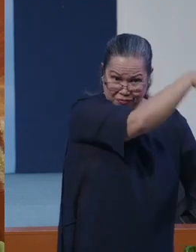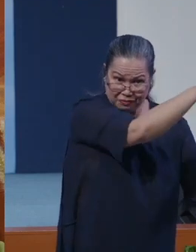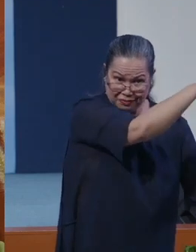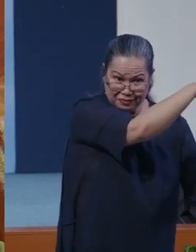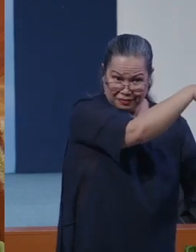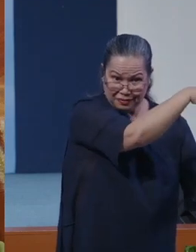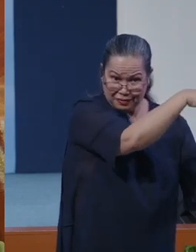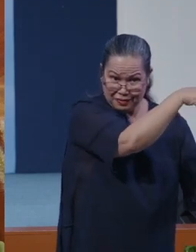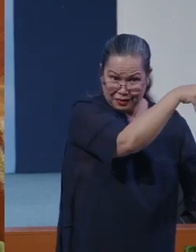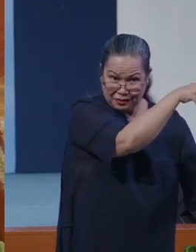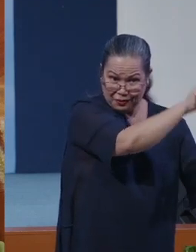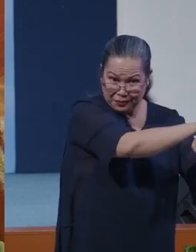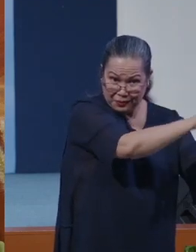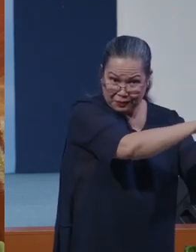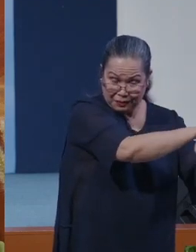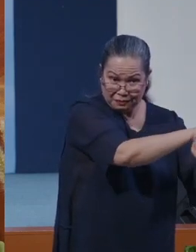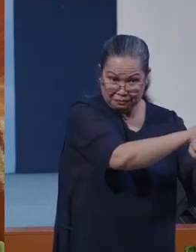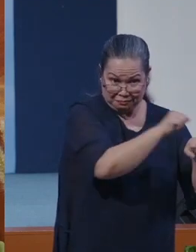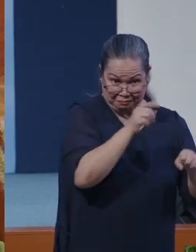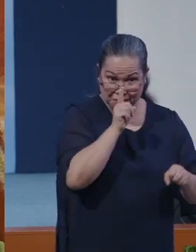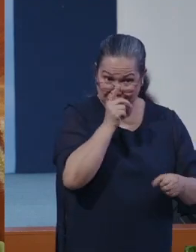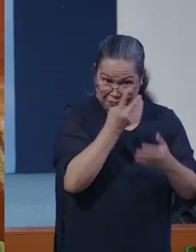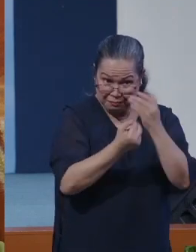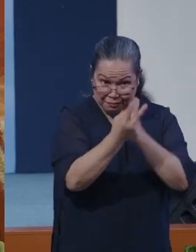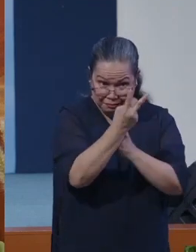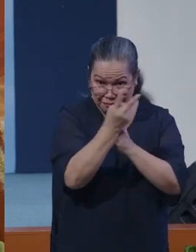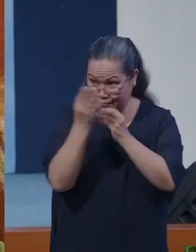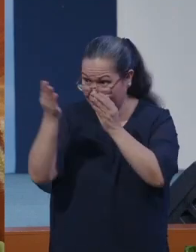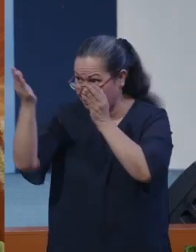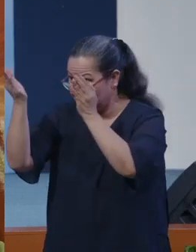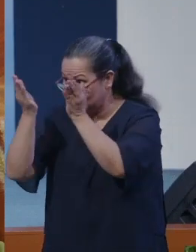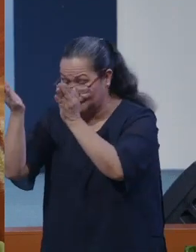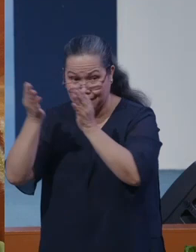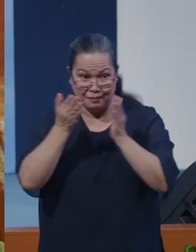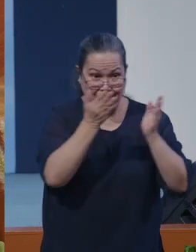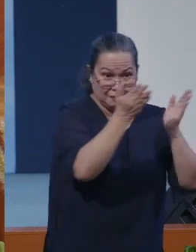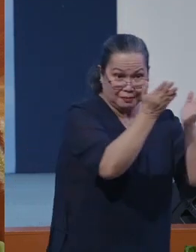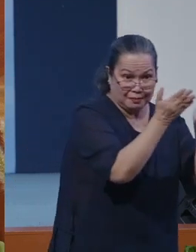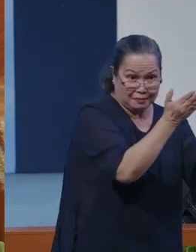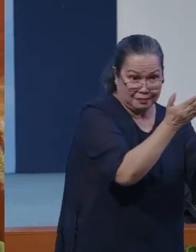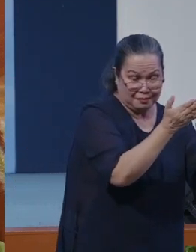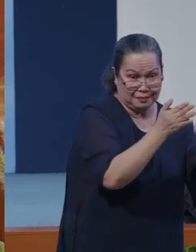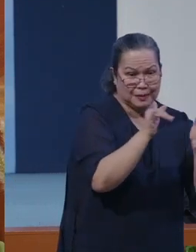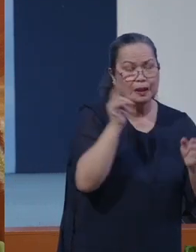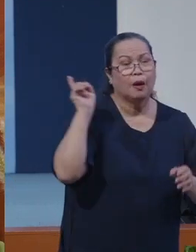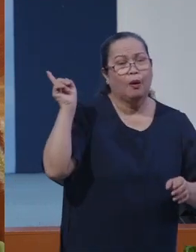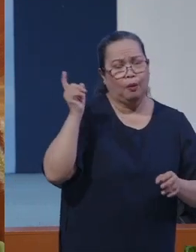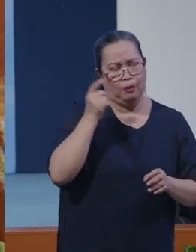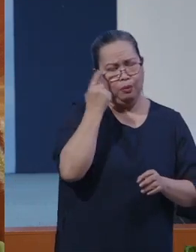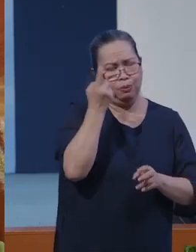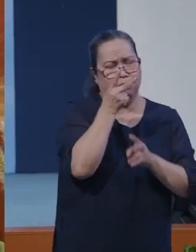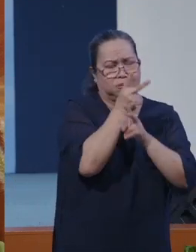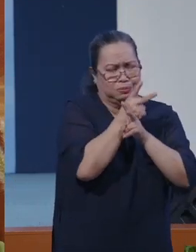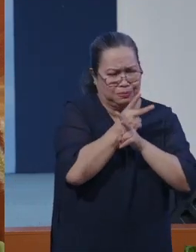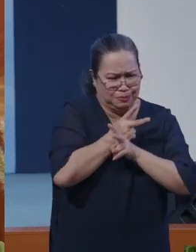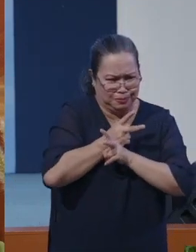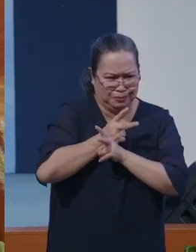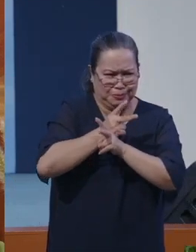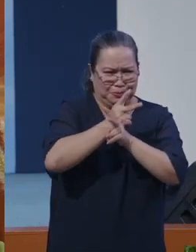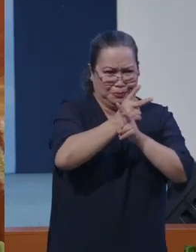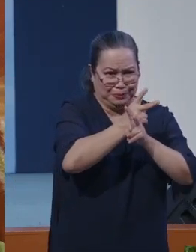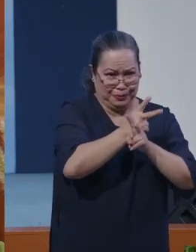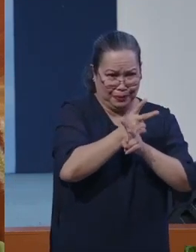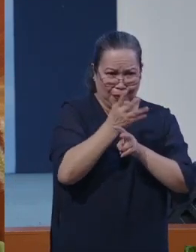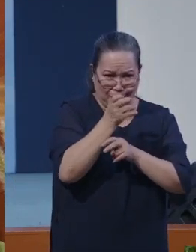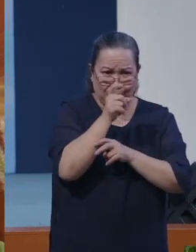So, hindi po ba dalawa ang Panginoon nyo? Ayan na nga ba pong pinakakaingatan ko araw-araw. Tinitiyak ko